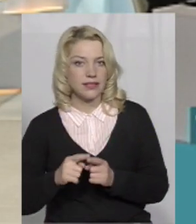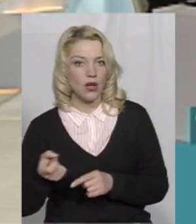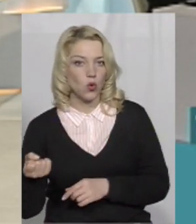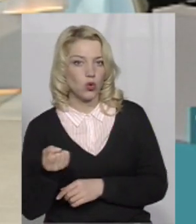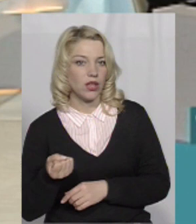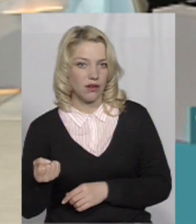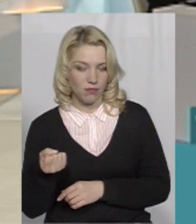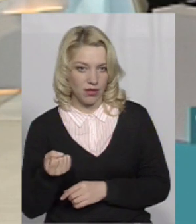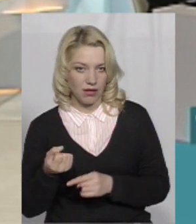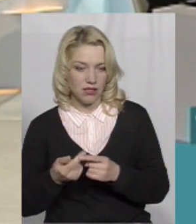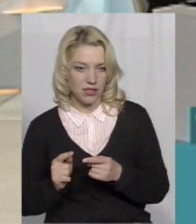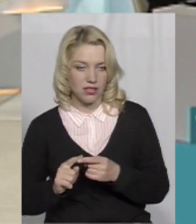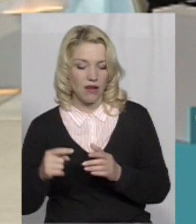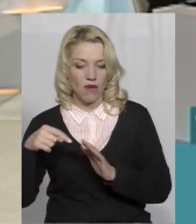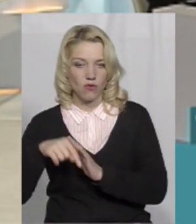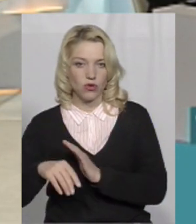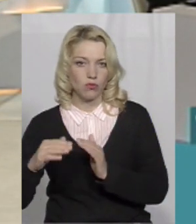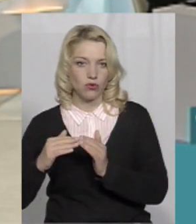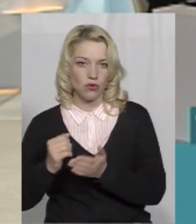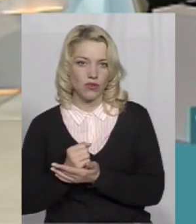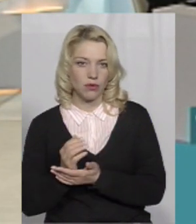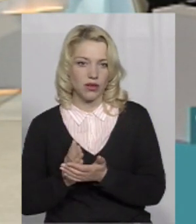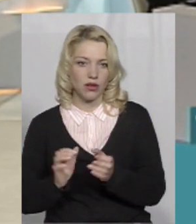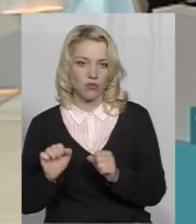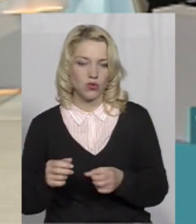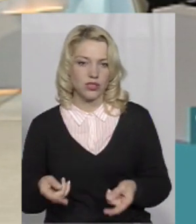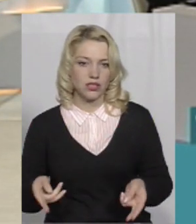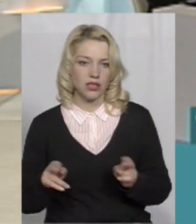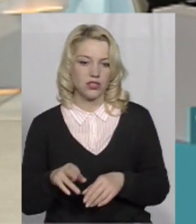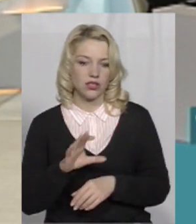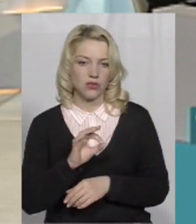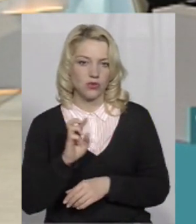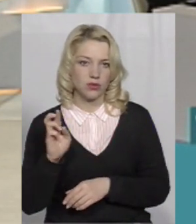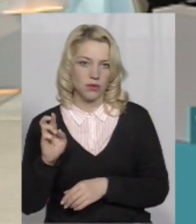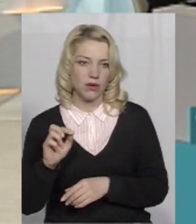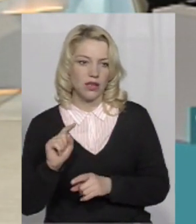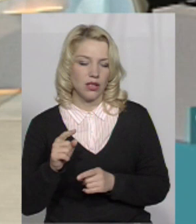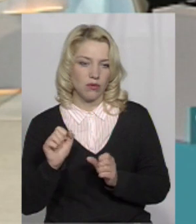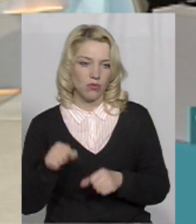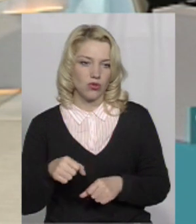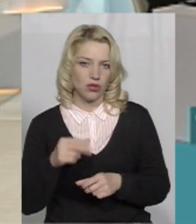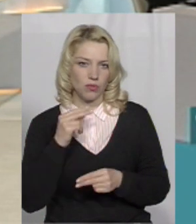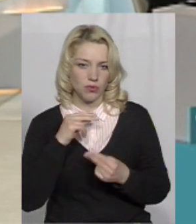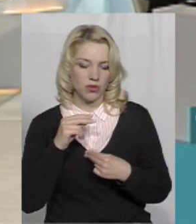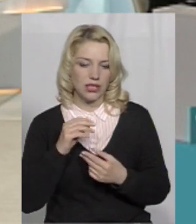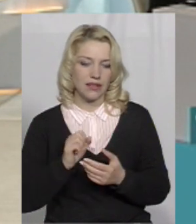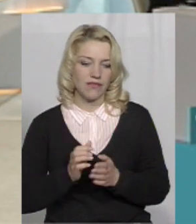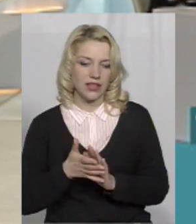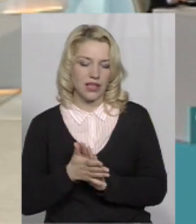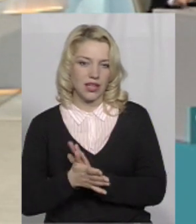Так, утримання внутрішньобудинкових мереж може залишатися за ОСББ. Відповідно, можна оптимізувати витрати на